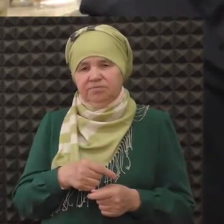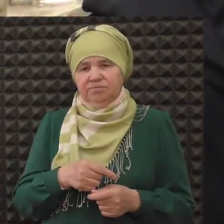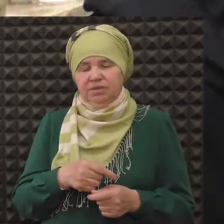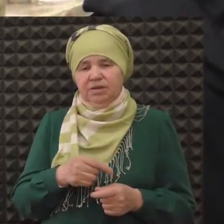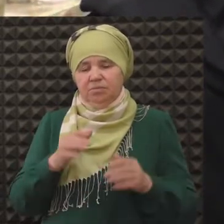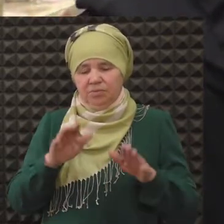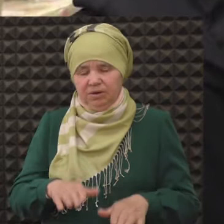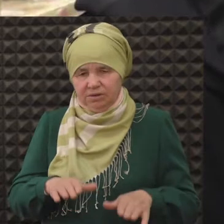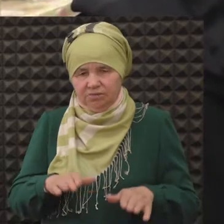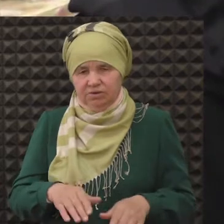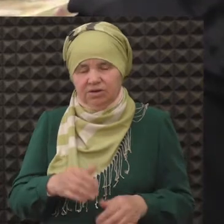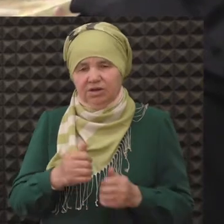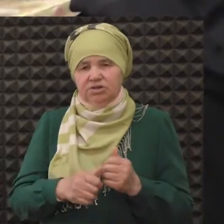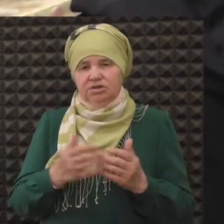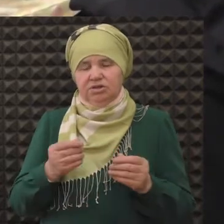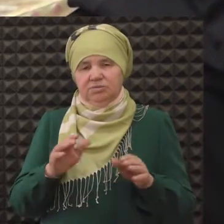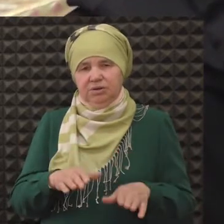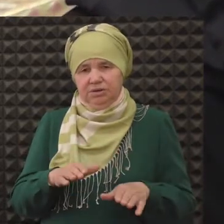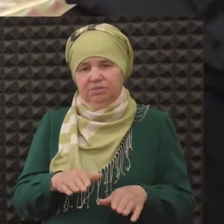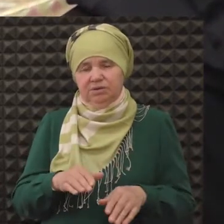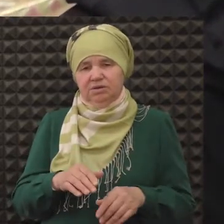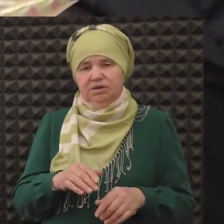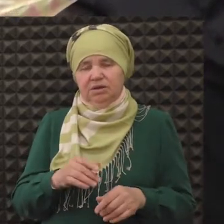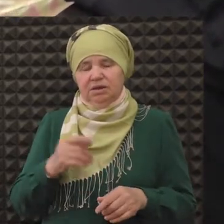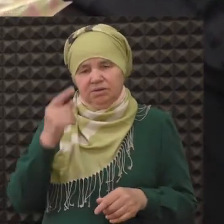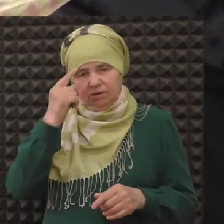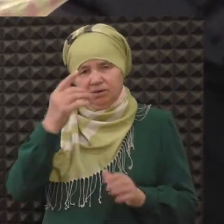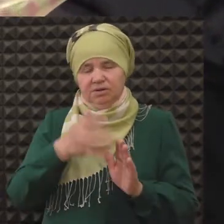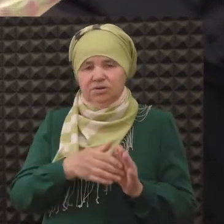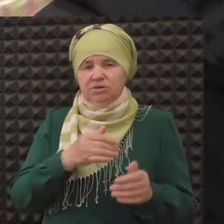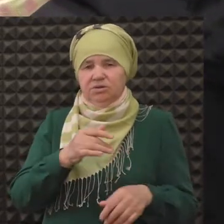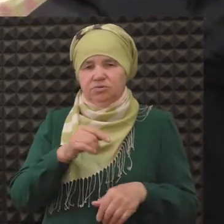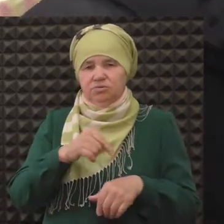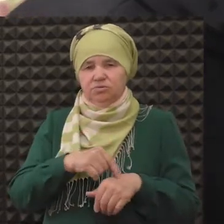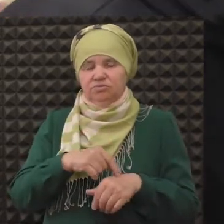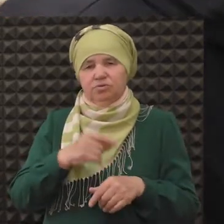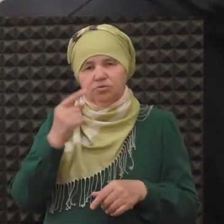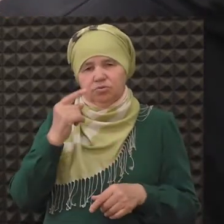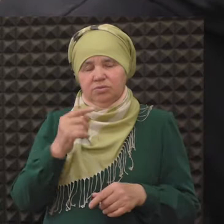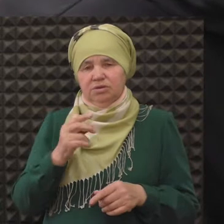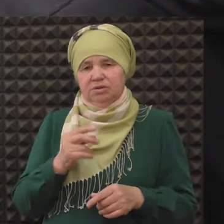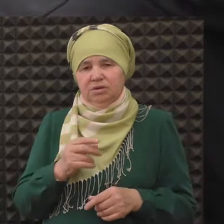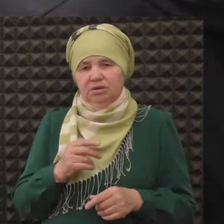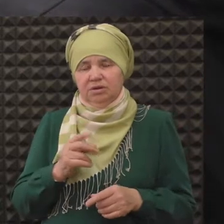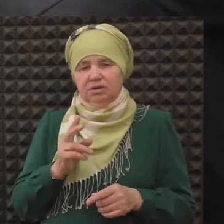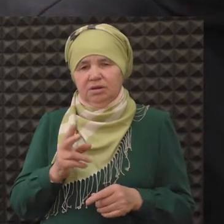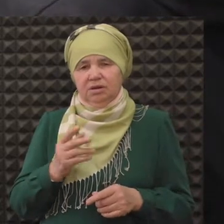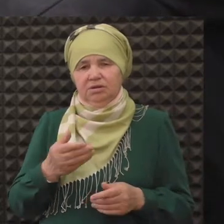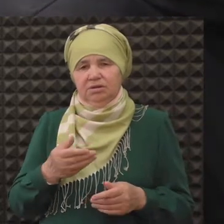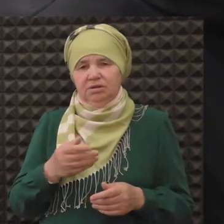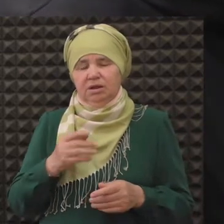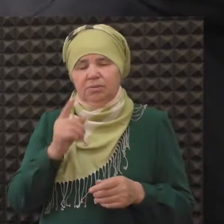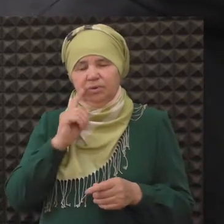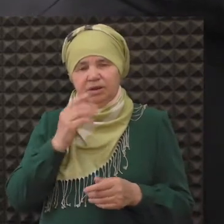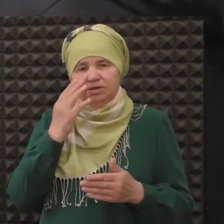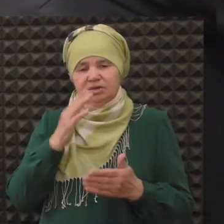во время молитвы тоже, как бы, это более это приходит как осознание, лучше себя начинаешь это думать. Вот. Я пока